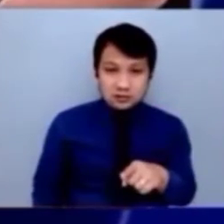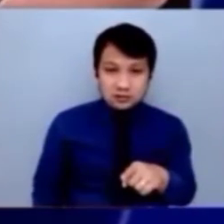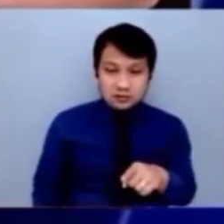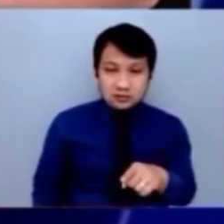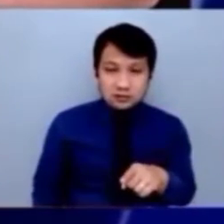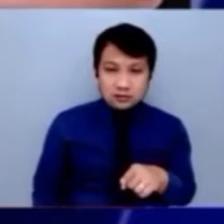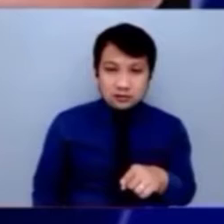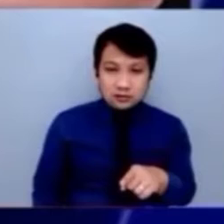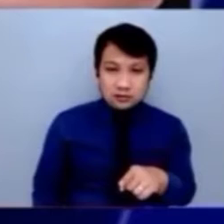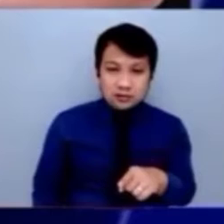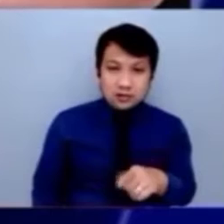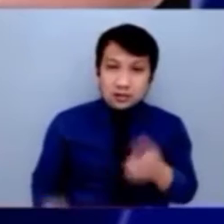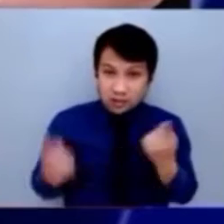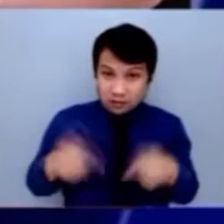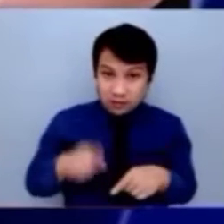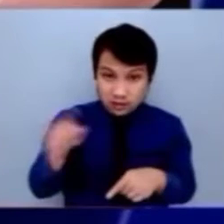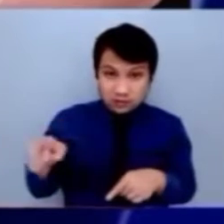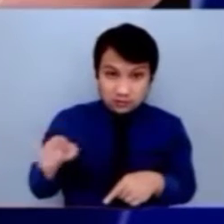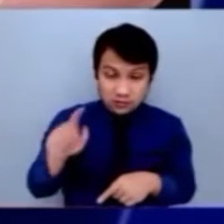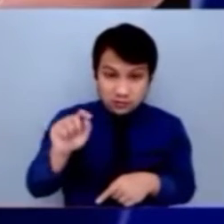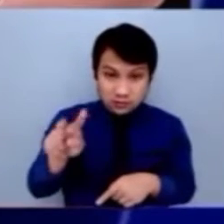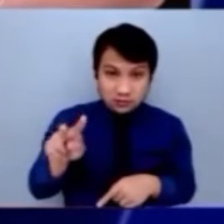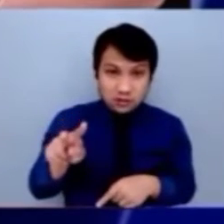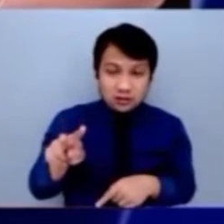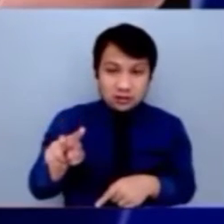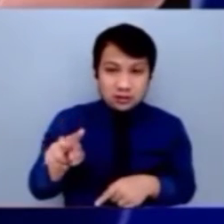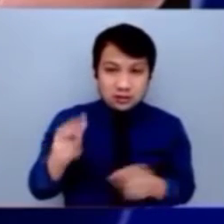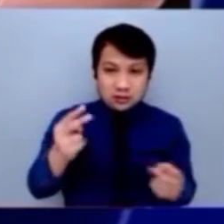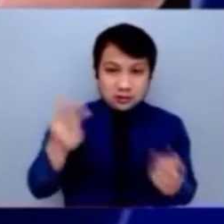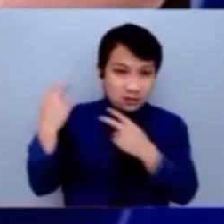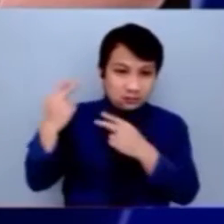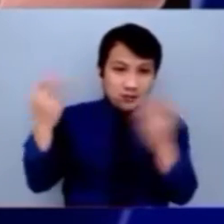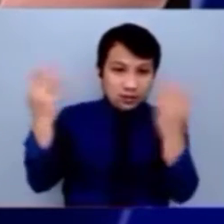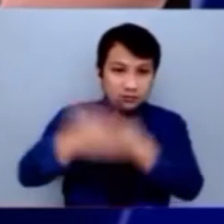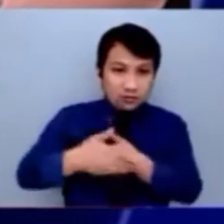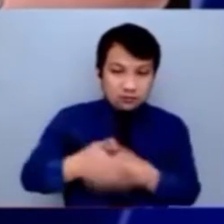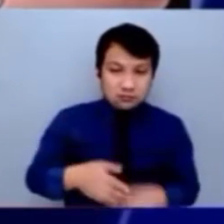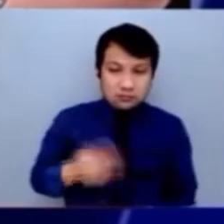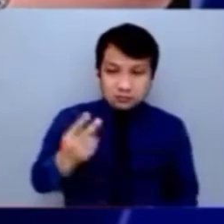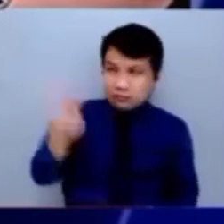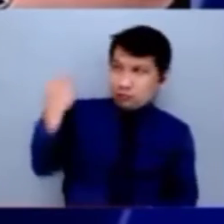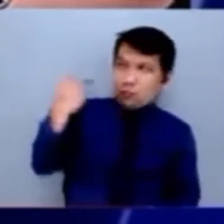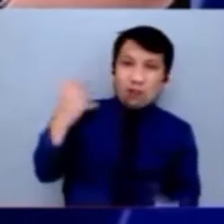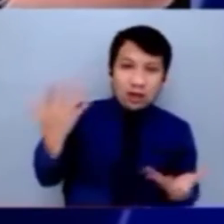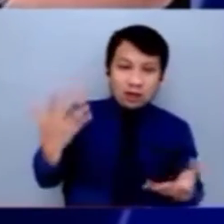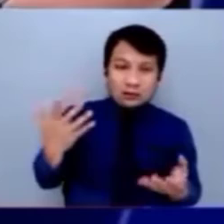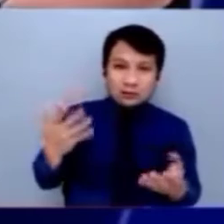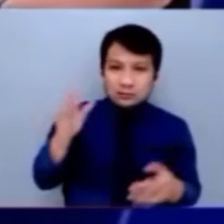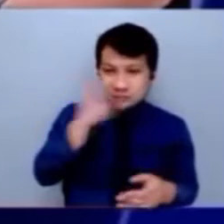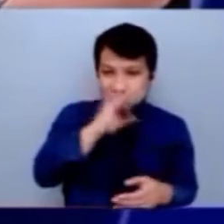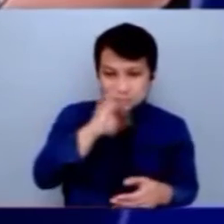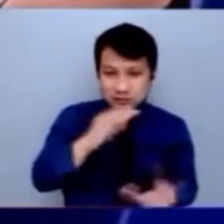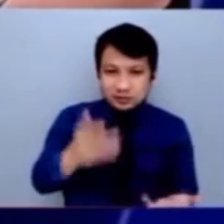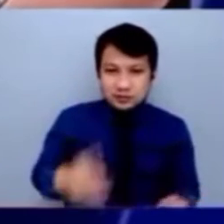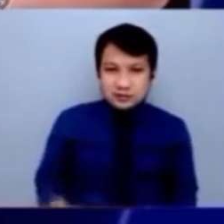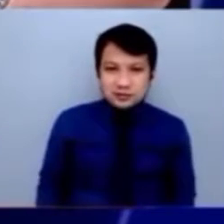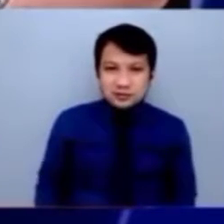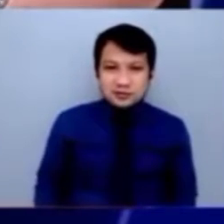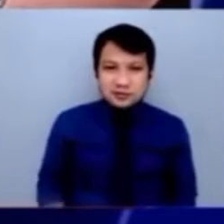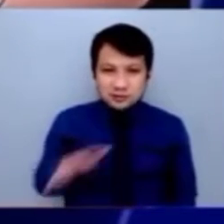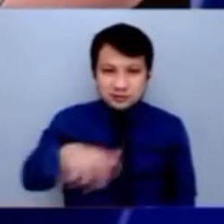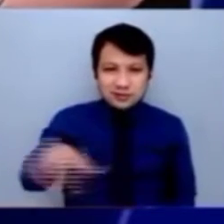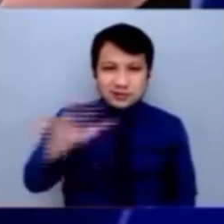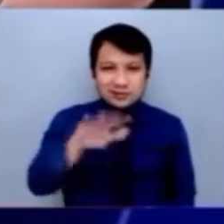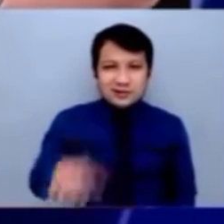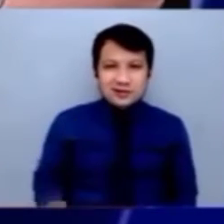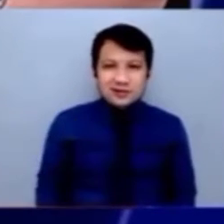ngayon sa television kasi ang likod mo ang dilim-dilim parang wala ka sa Cebu parang kang nasa kung saan-saan lupalop o liblib na